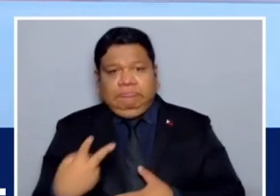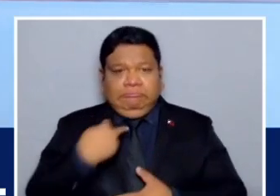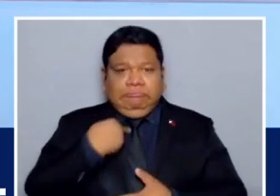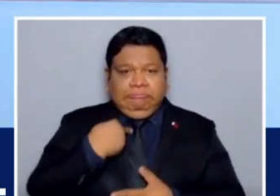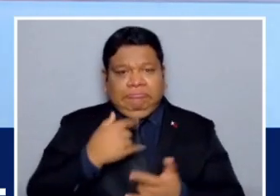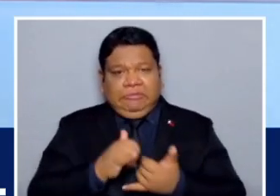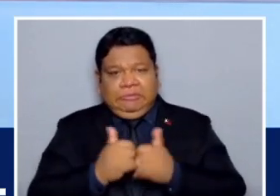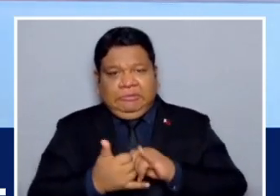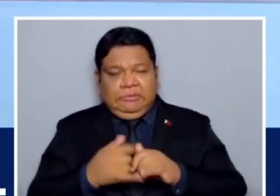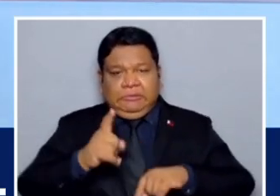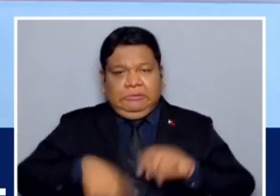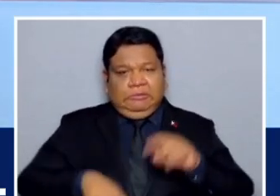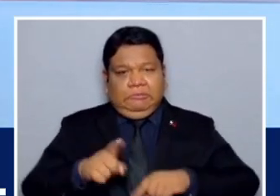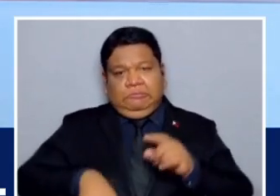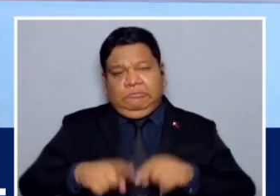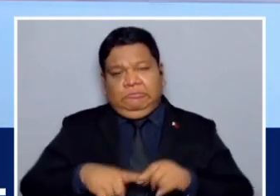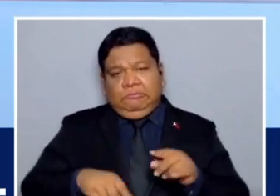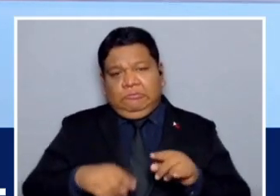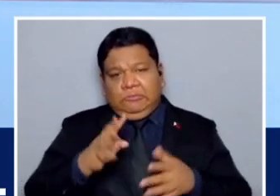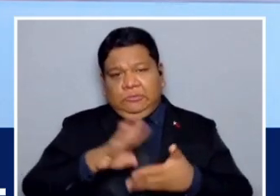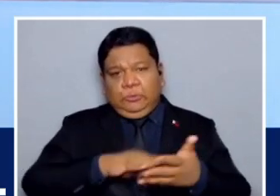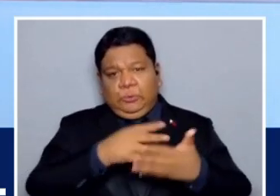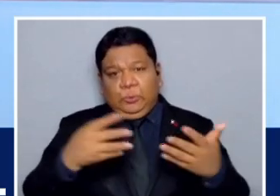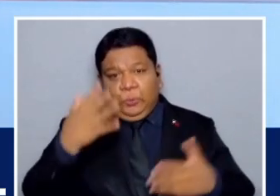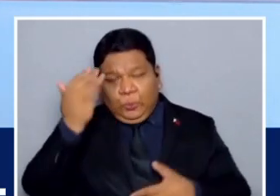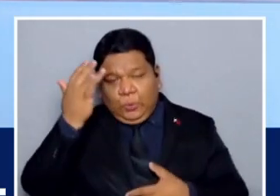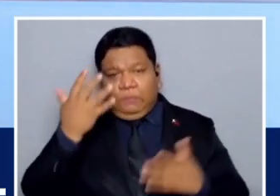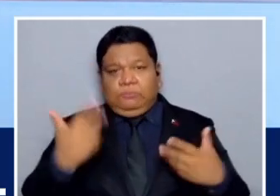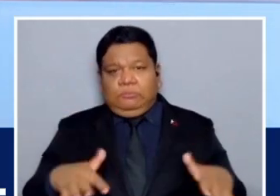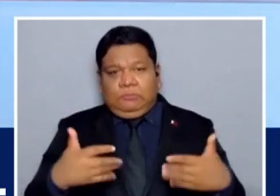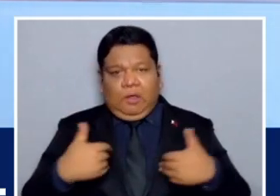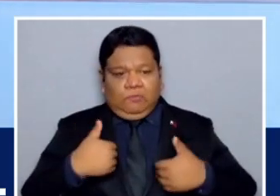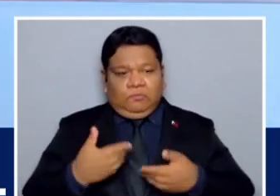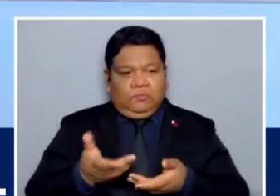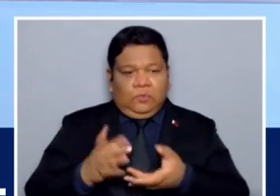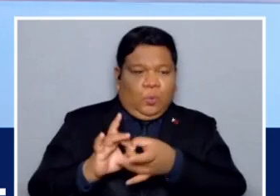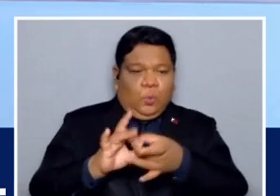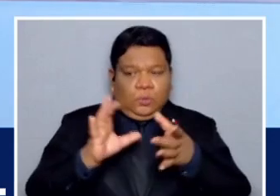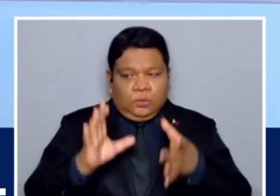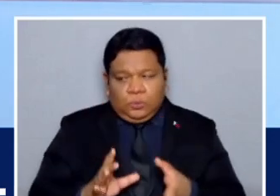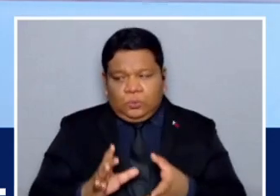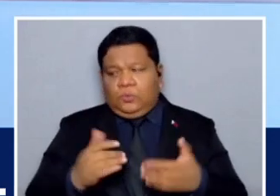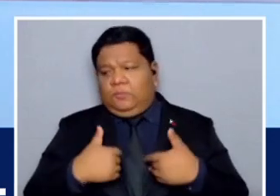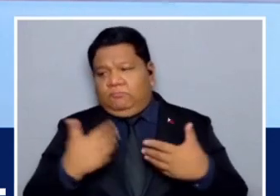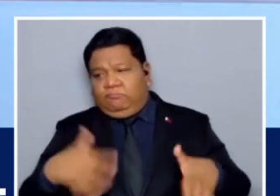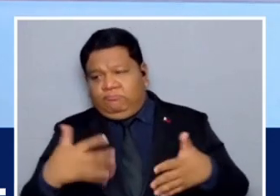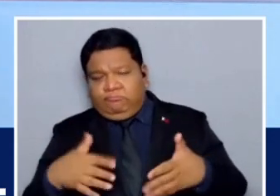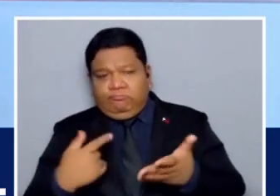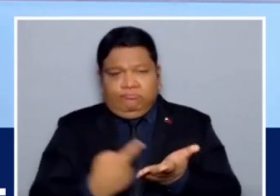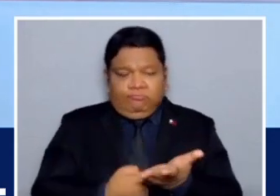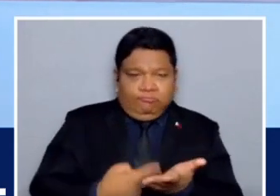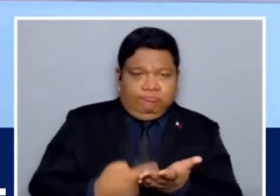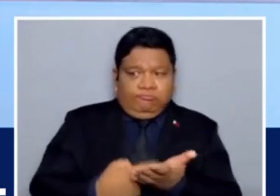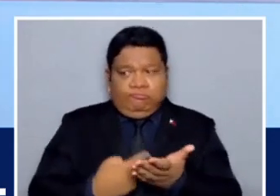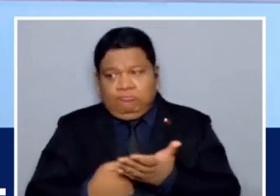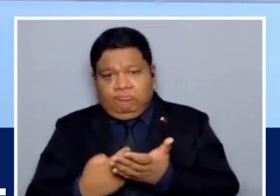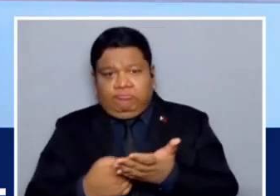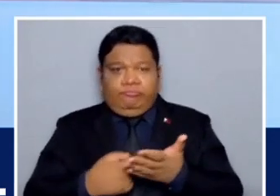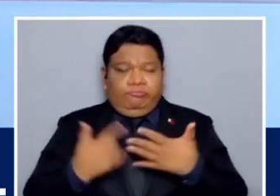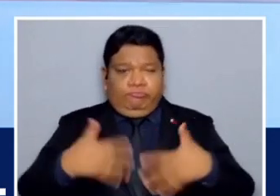just like that because we have our coordinators already making or already have